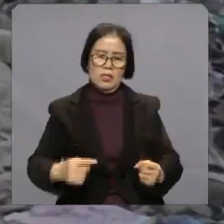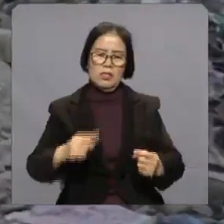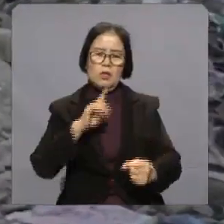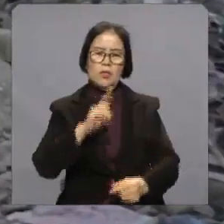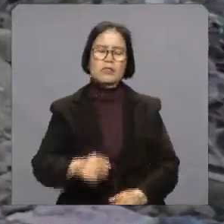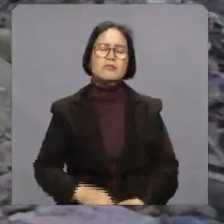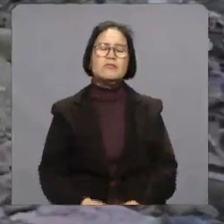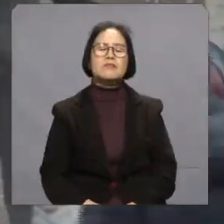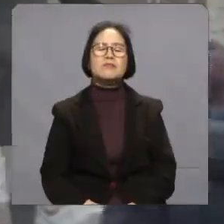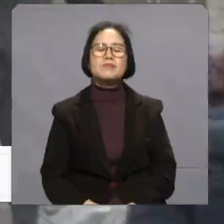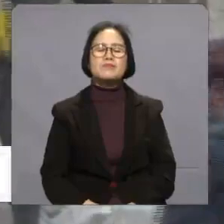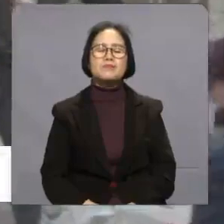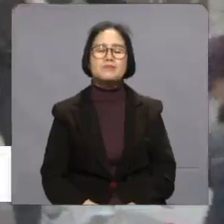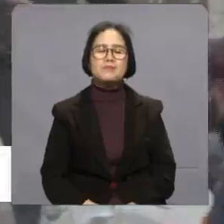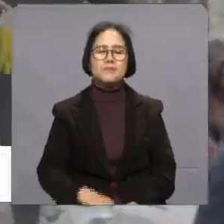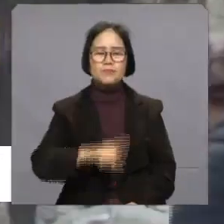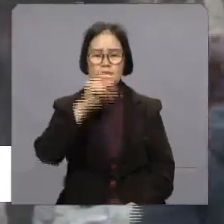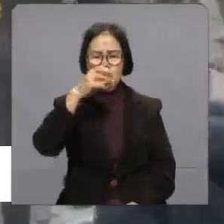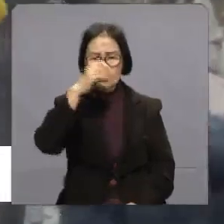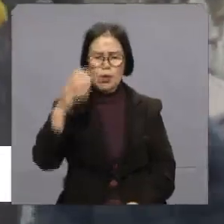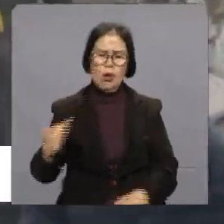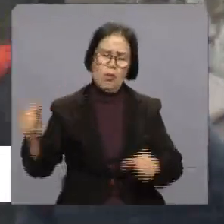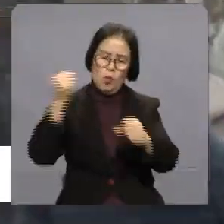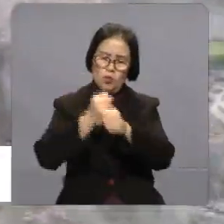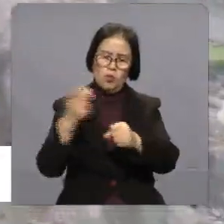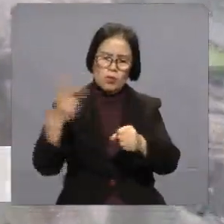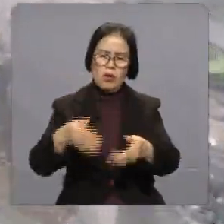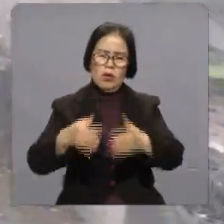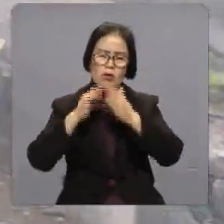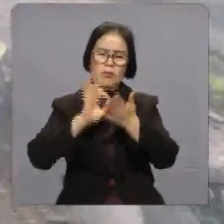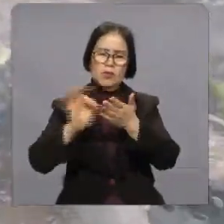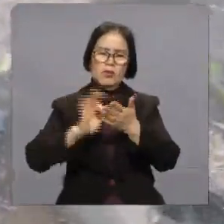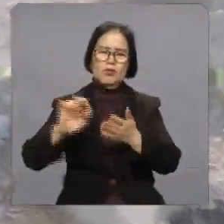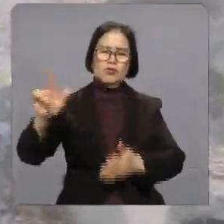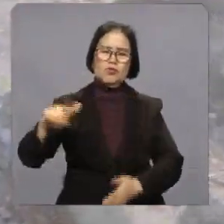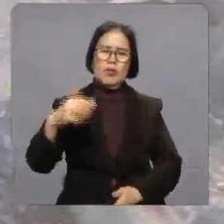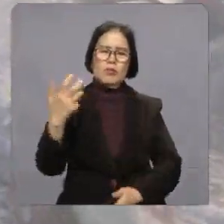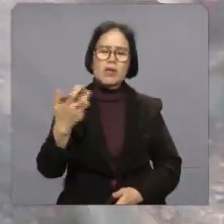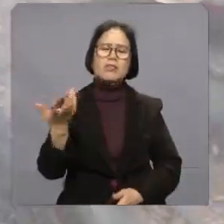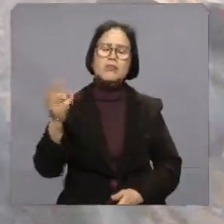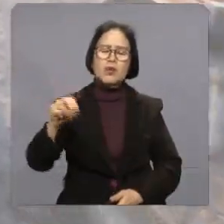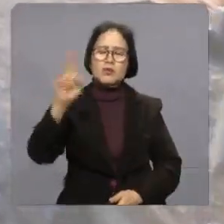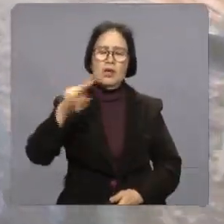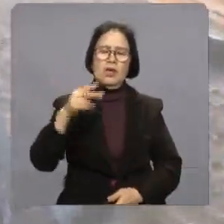예측했습니다. 튀르키예 복구와 재건 비용은 680억 달러 이상으로